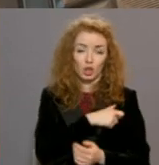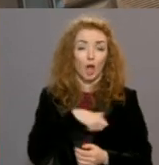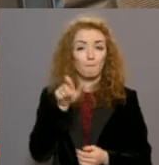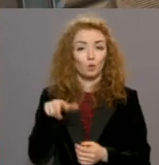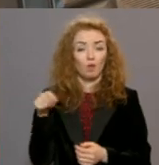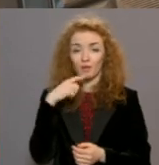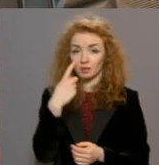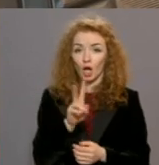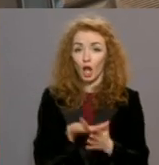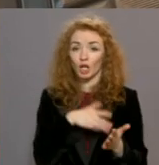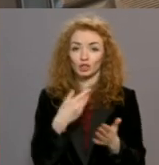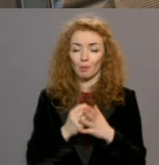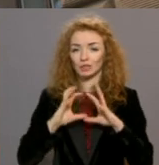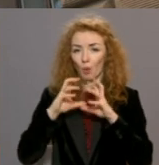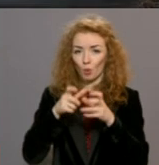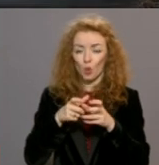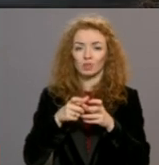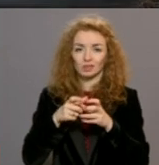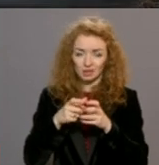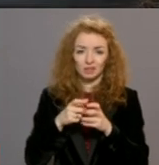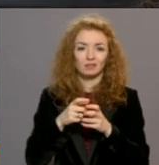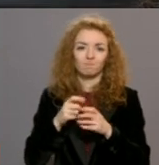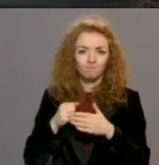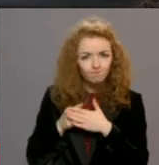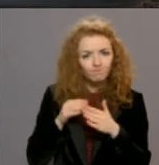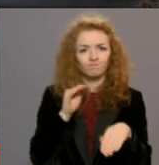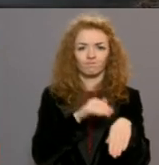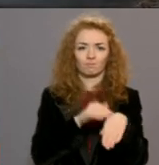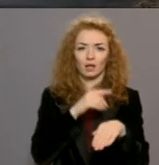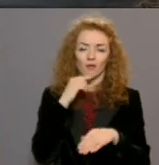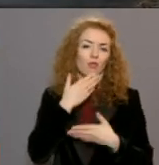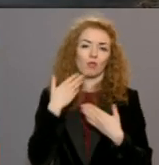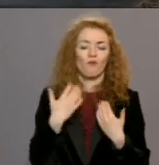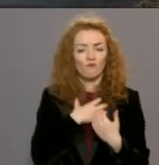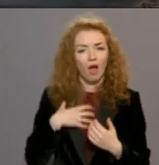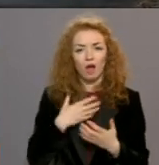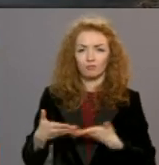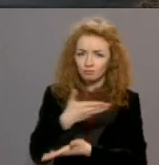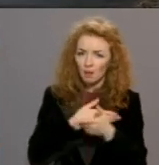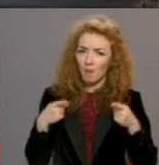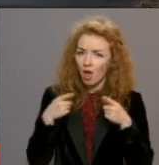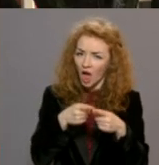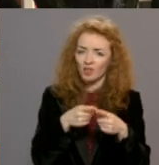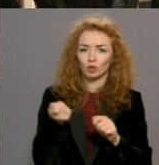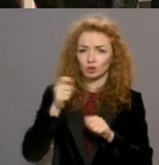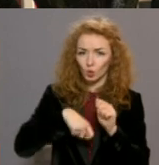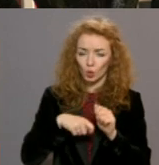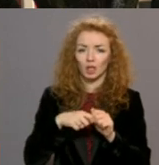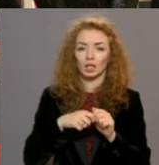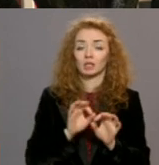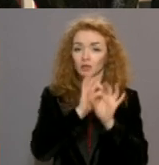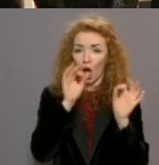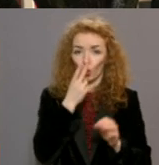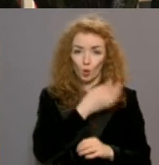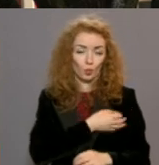līdzinājais startautiskais spiediens nav bijis pietiekams un ir jābūt konkrētām, mērķētām sankcijām pret visām iesaistītajām pusēm, sākot no